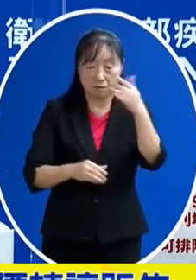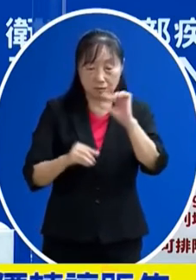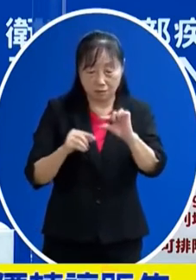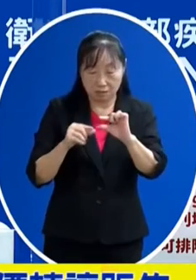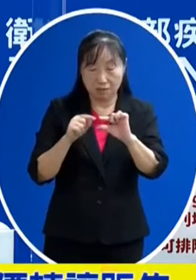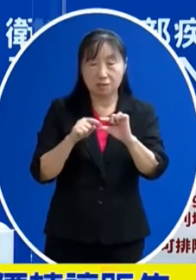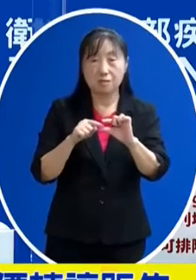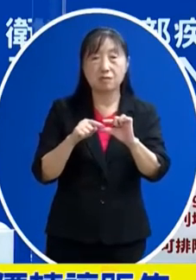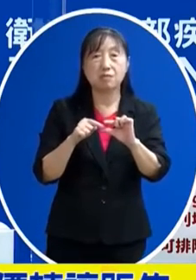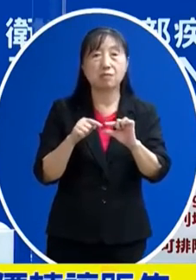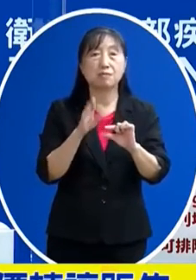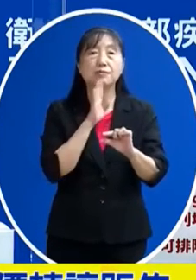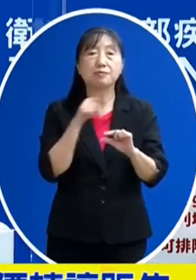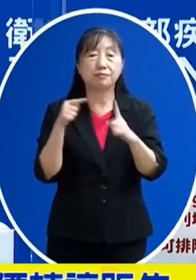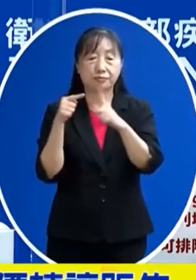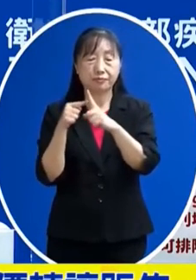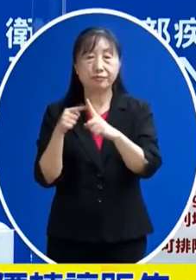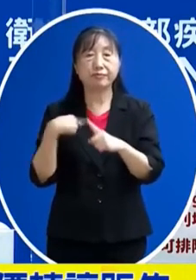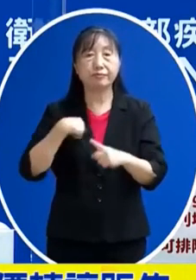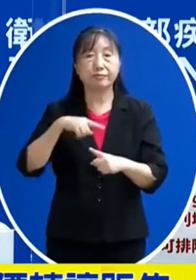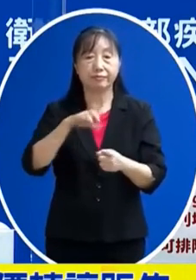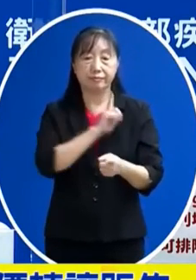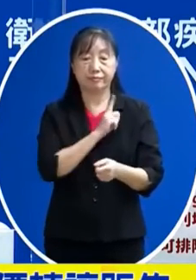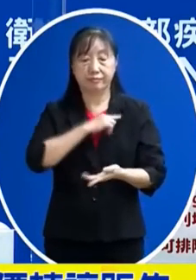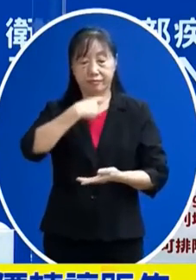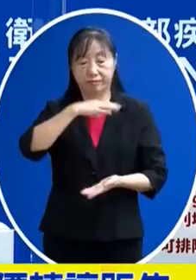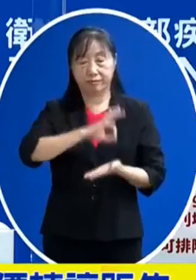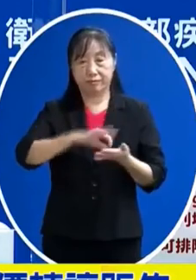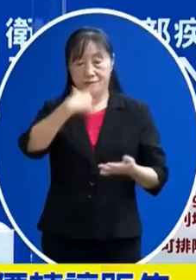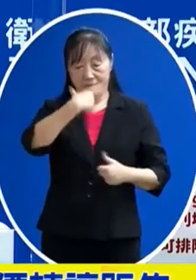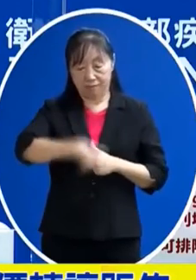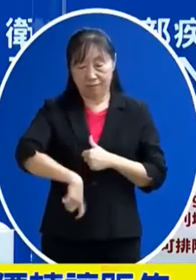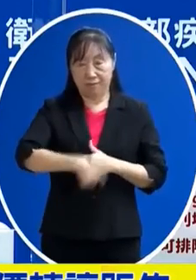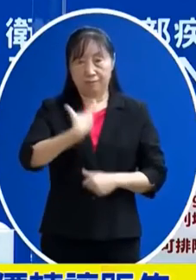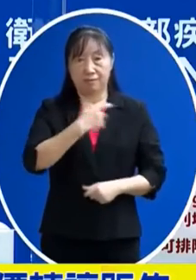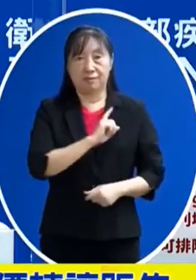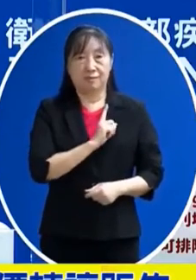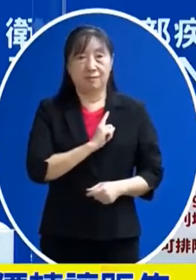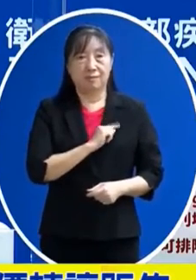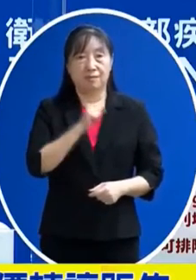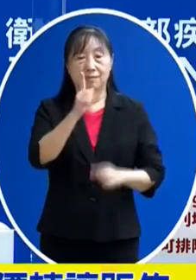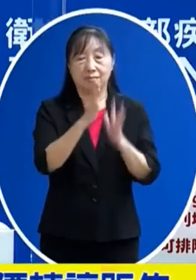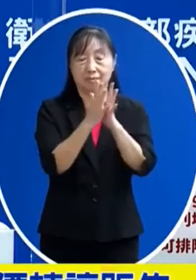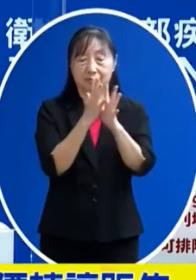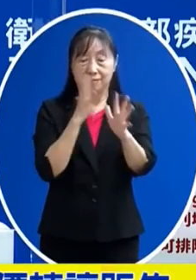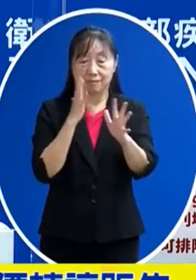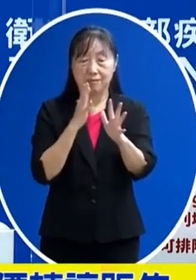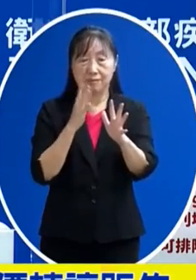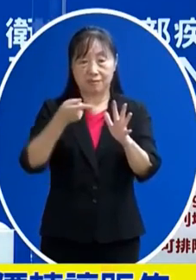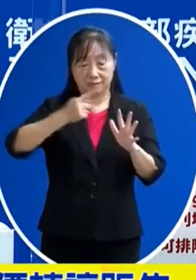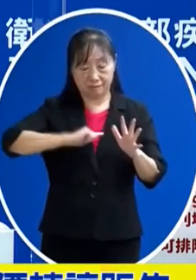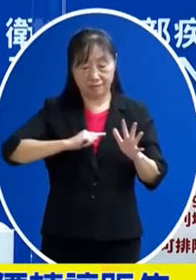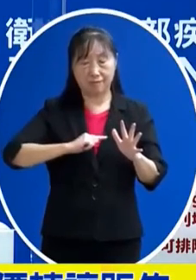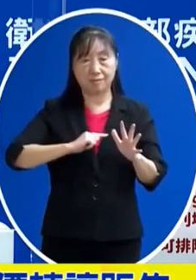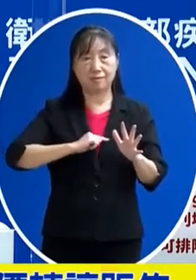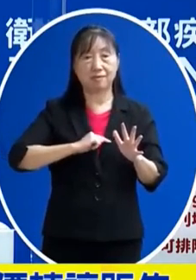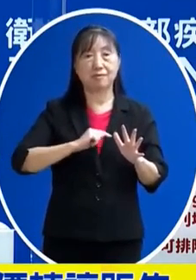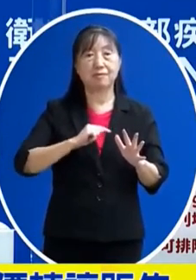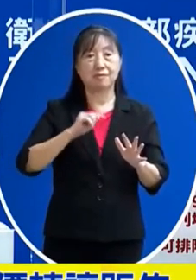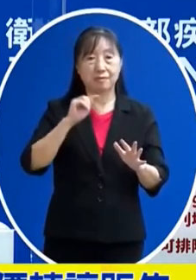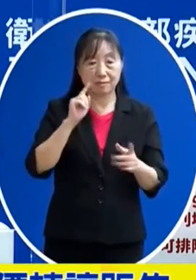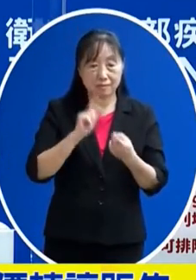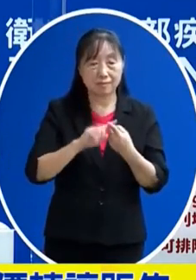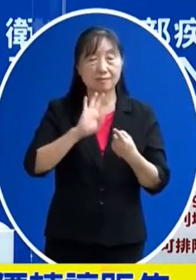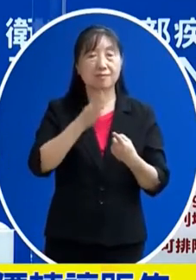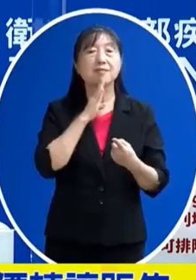量的部分，那他用他个人的这个名义来，他去排到了，然后要去做一些